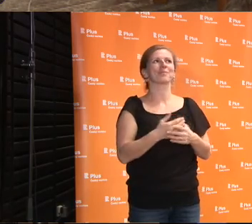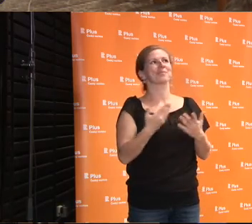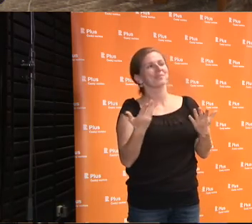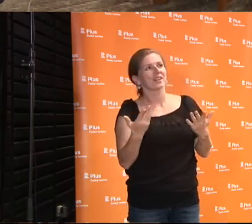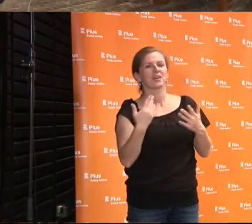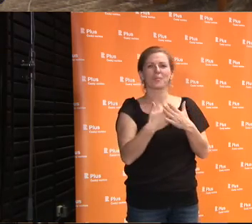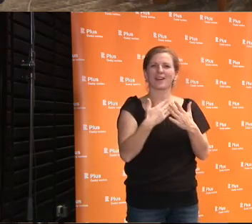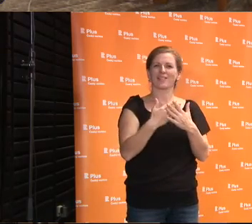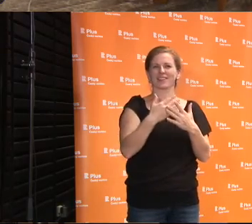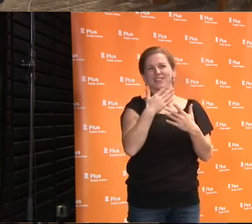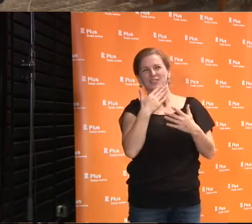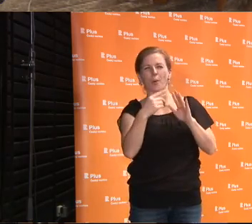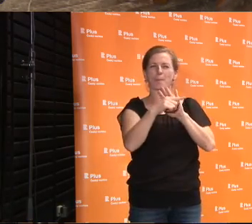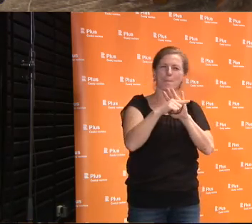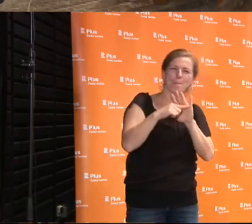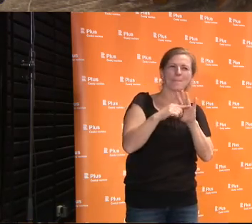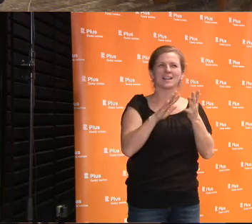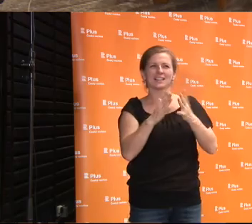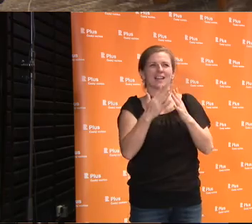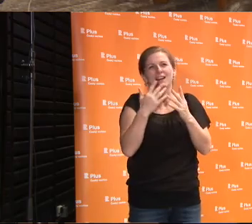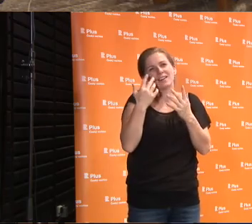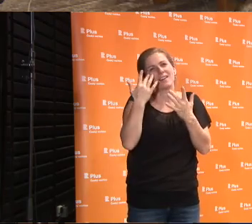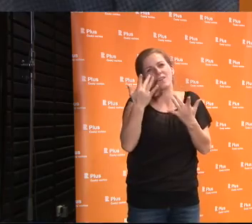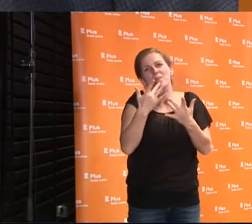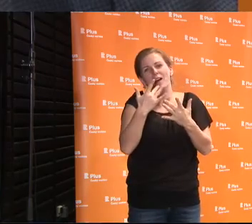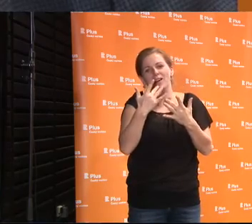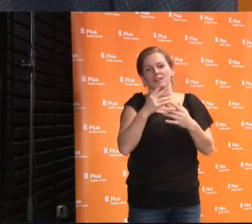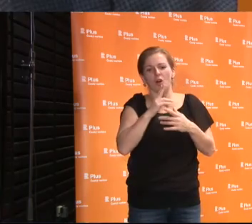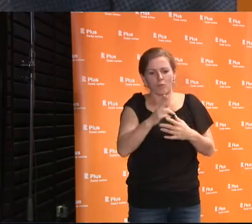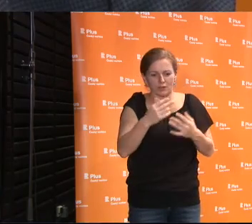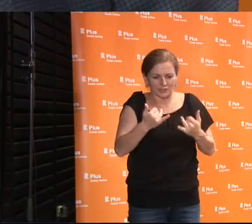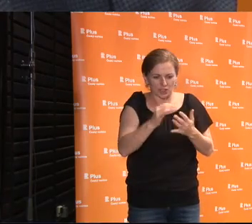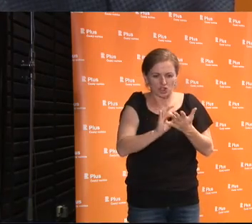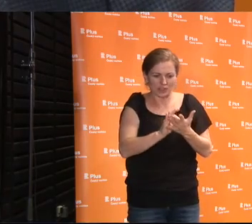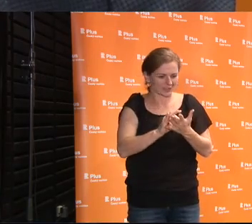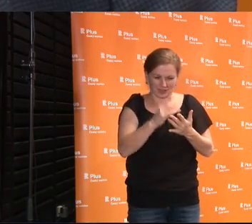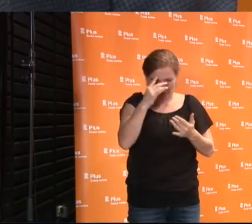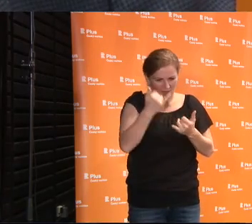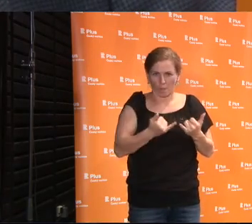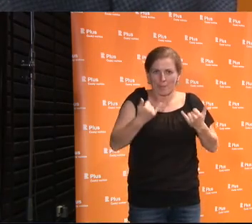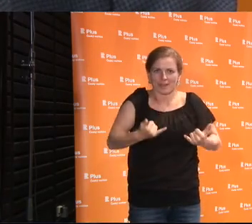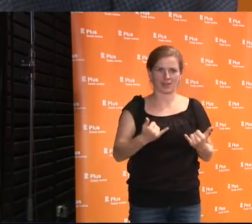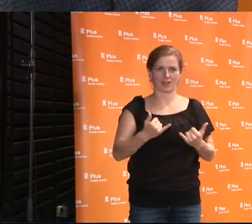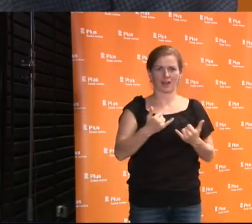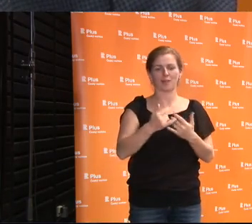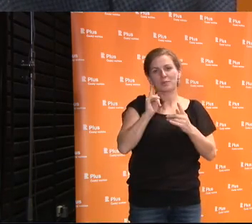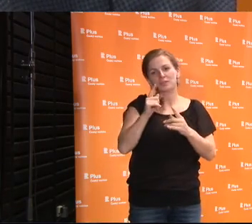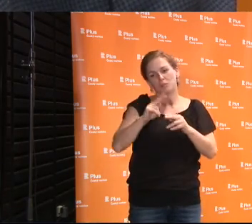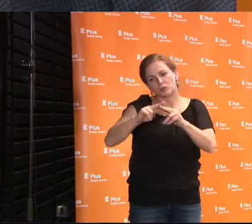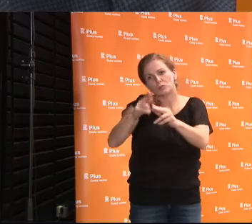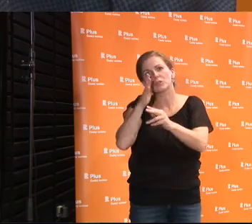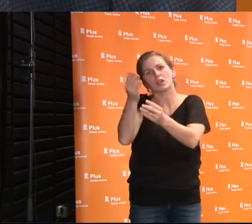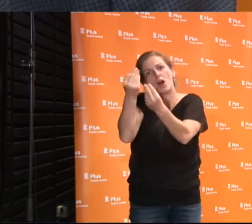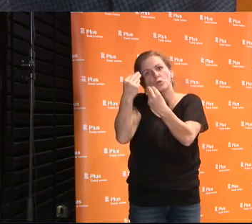že vlastně nemáme žádný recept. No, ne, že jako my to neumíme v reálném čase, jo. My se to musíme teprve naučit, a já nejsem schopen úplně odhadnout tu